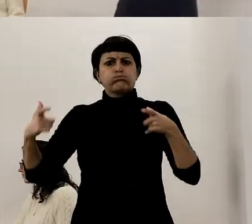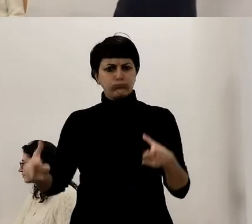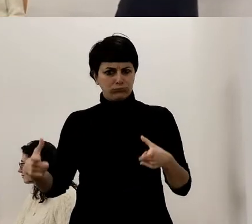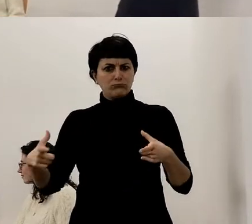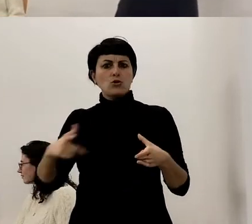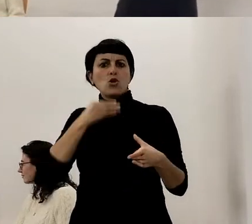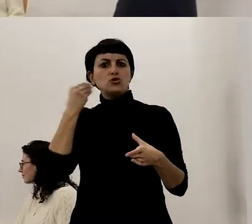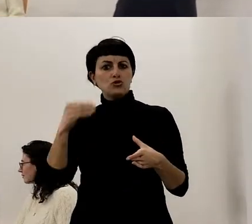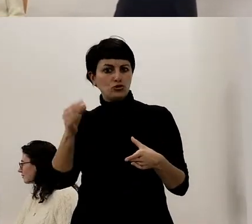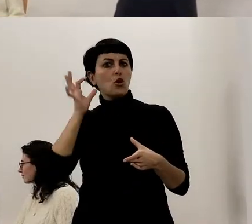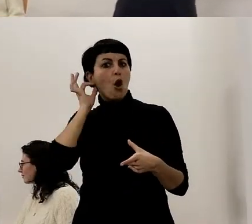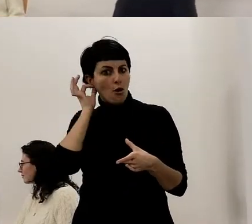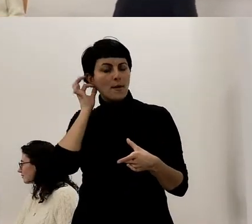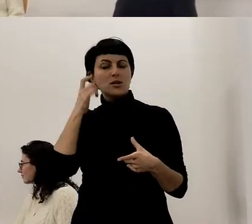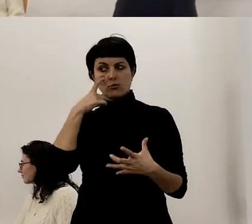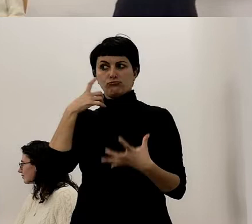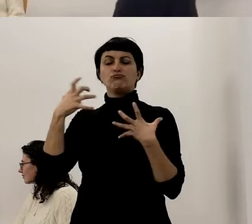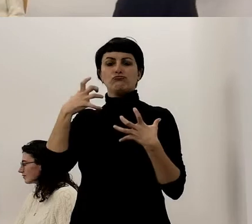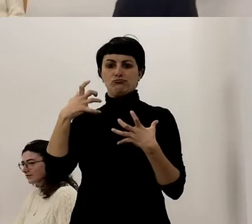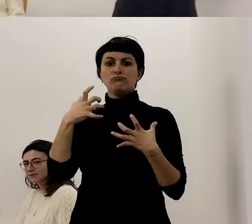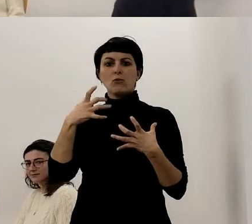molt xula i crec que destacable.